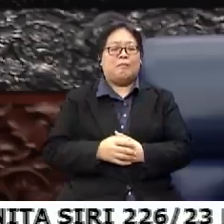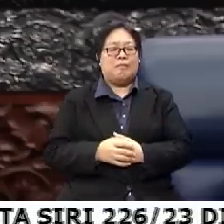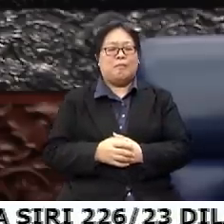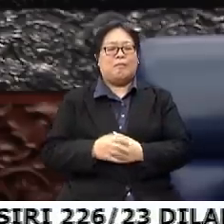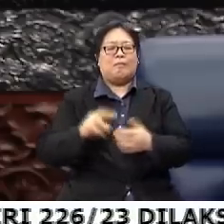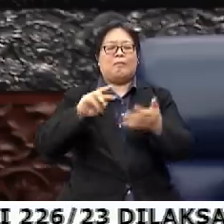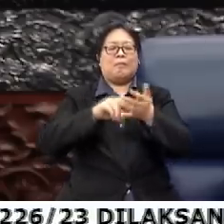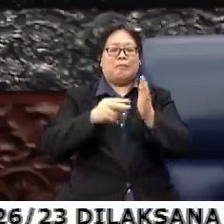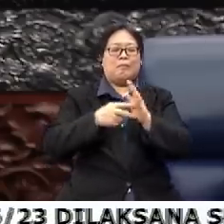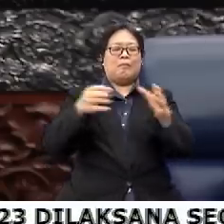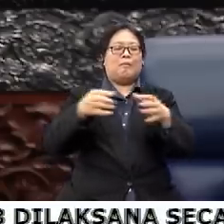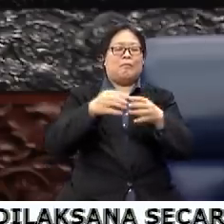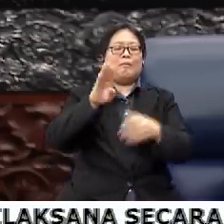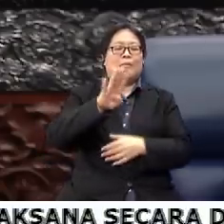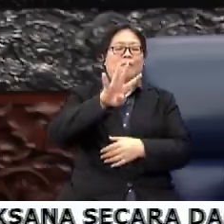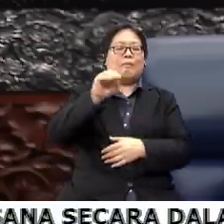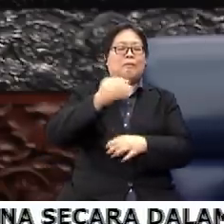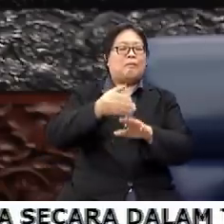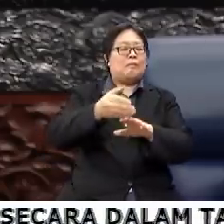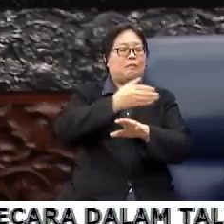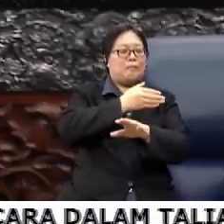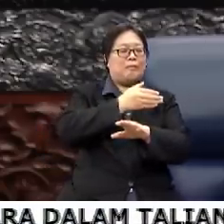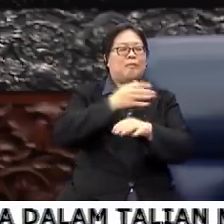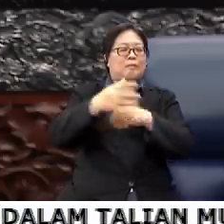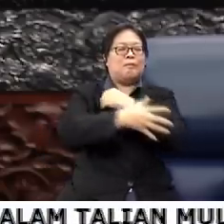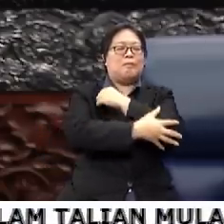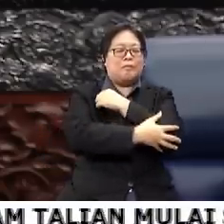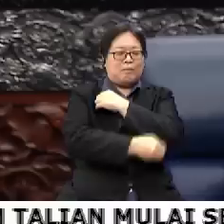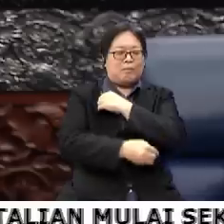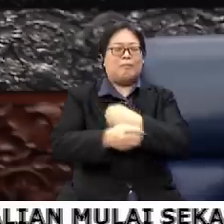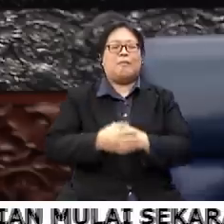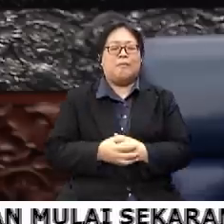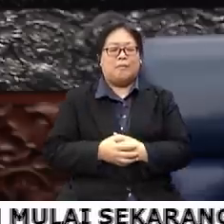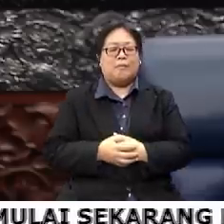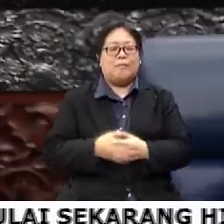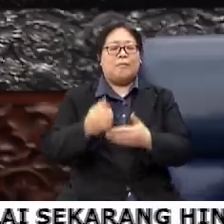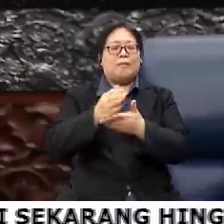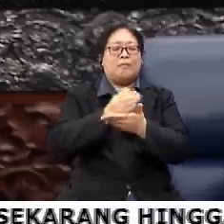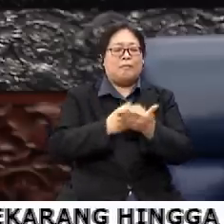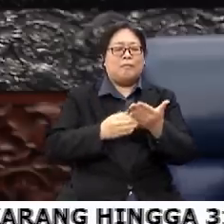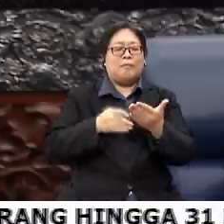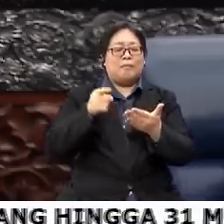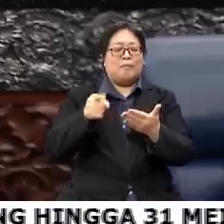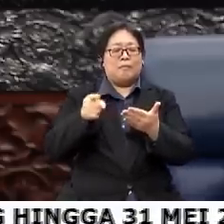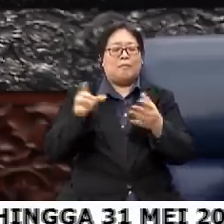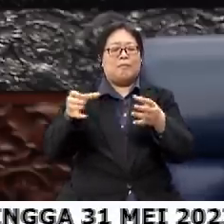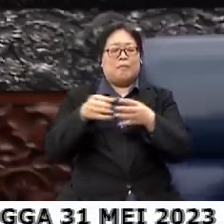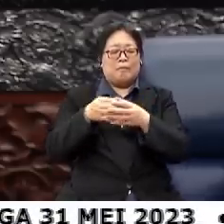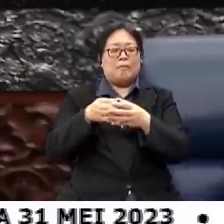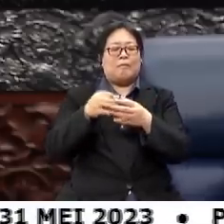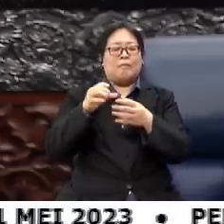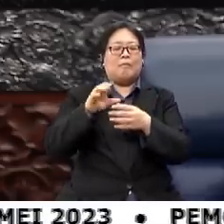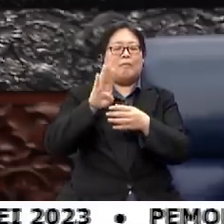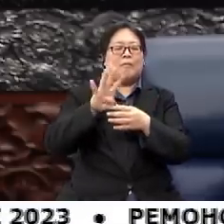bermakna sementara kumpulan B40 sebelum ini menjadi lebih miskin, sebahagian daripada mereka yang tergolong